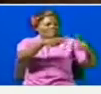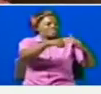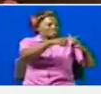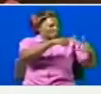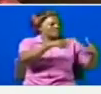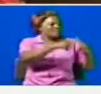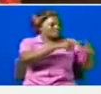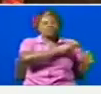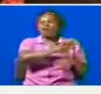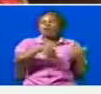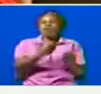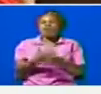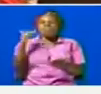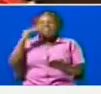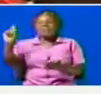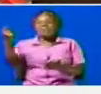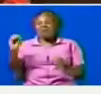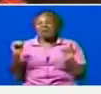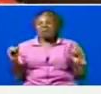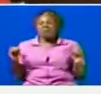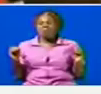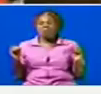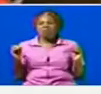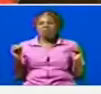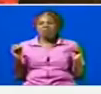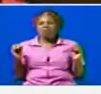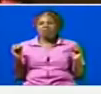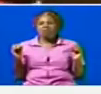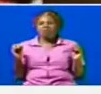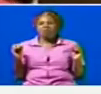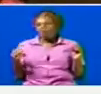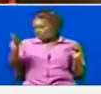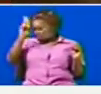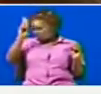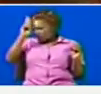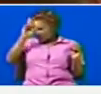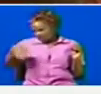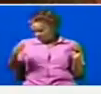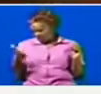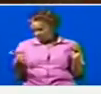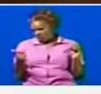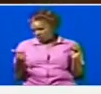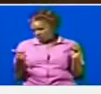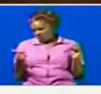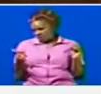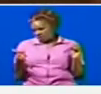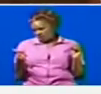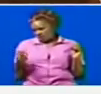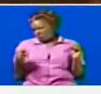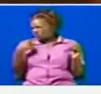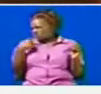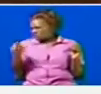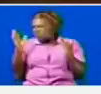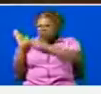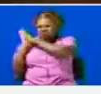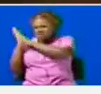hii Siaya, hii Siaya si Kenya hii. Lakini je, ni maafisa wa polisi ambao wako katika maeneo haya, mbona unatoa madai kwamba